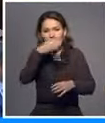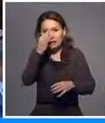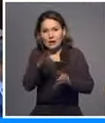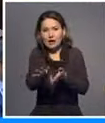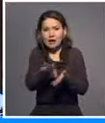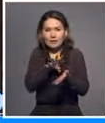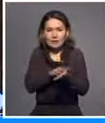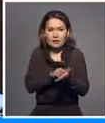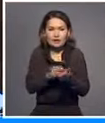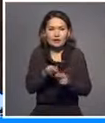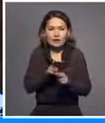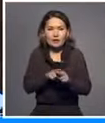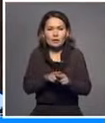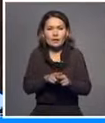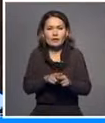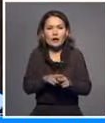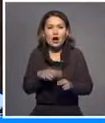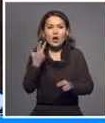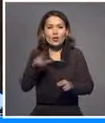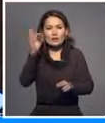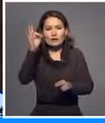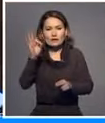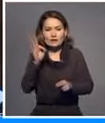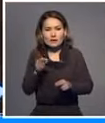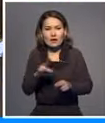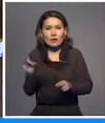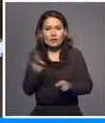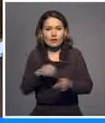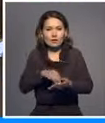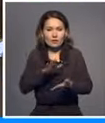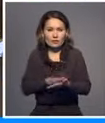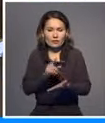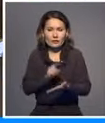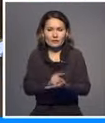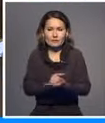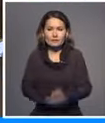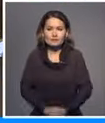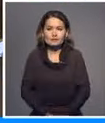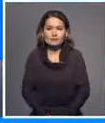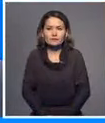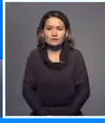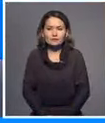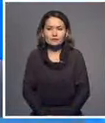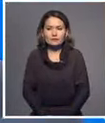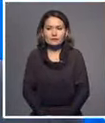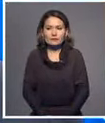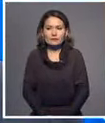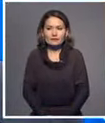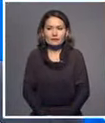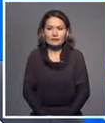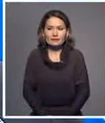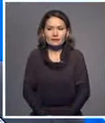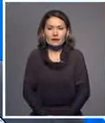ескере отырып, оны жиналған сыйақы сомасының 30%-нан аспайтын мөлшерінде белгілеу ұсынылып отыр. 90%-ға дейін өзінің